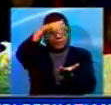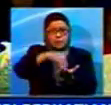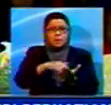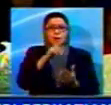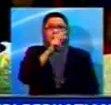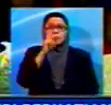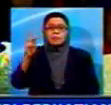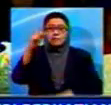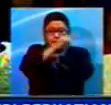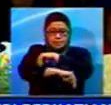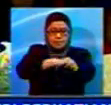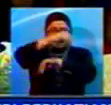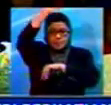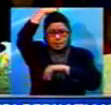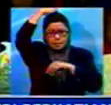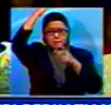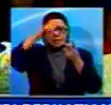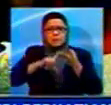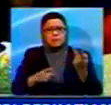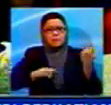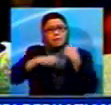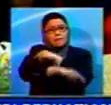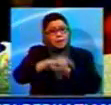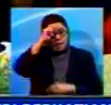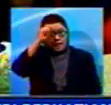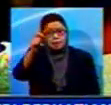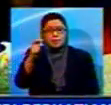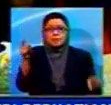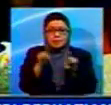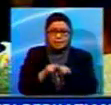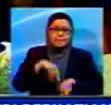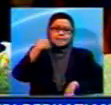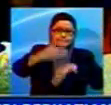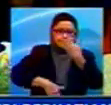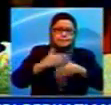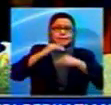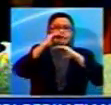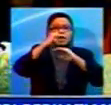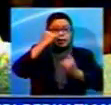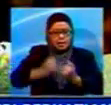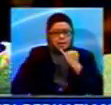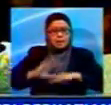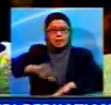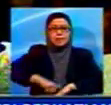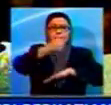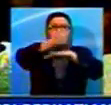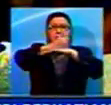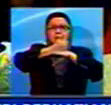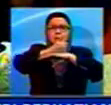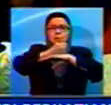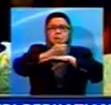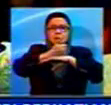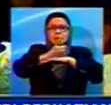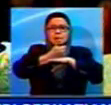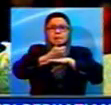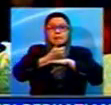ini pusat kokurikulum Negeri Terengganu juga sedang dalam fasa akhir pembinaan di tapak tetap dan